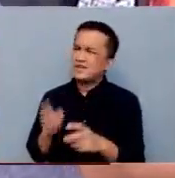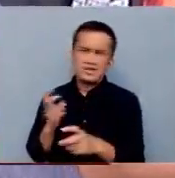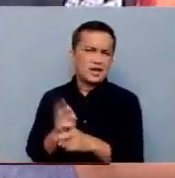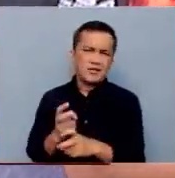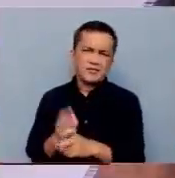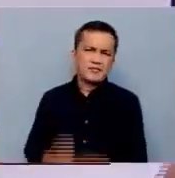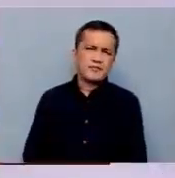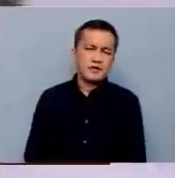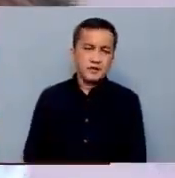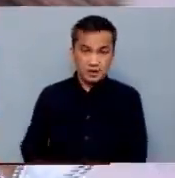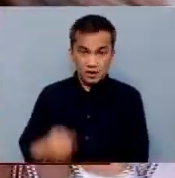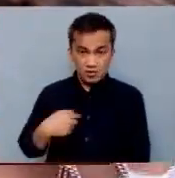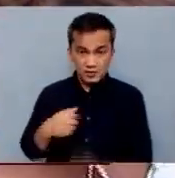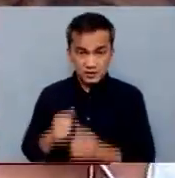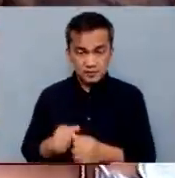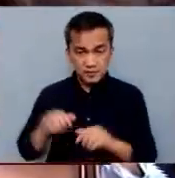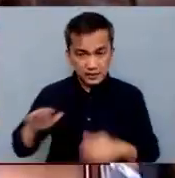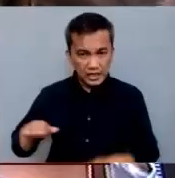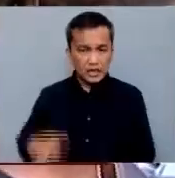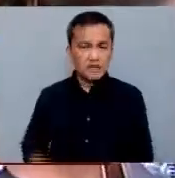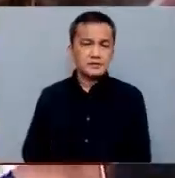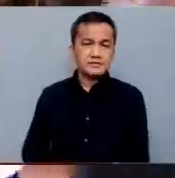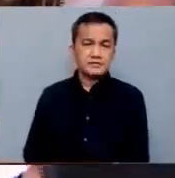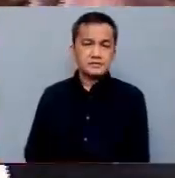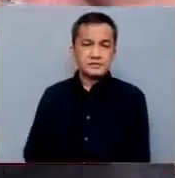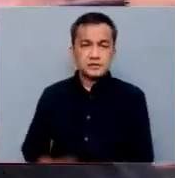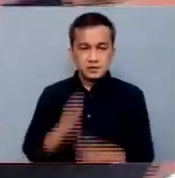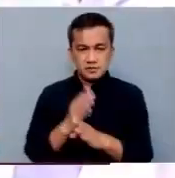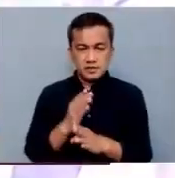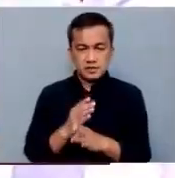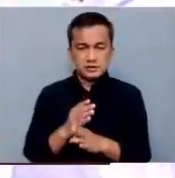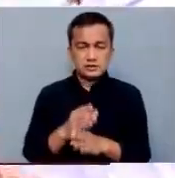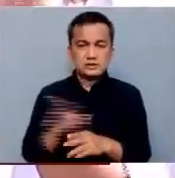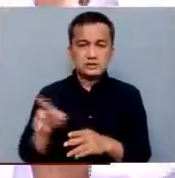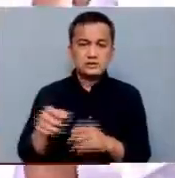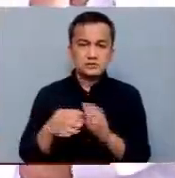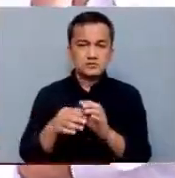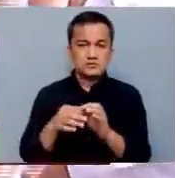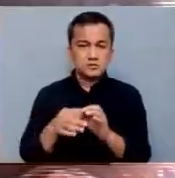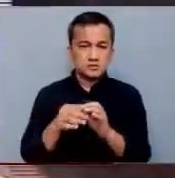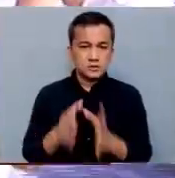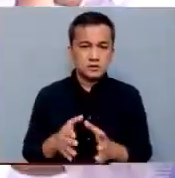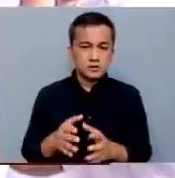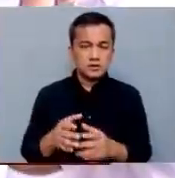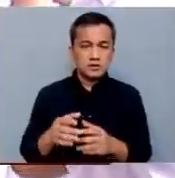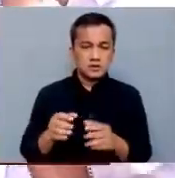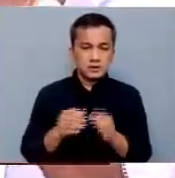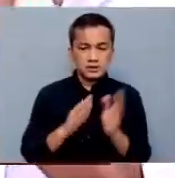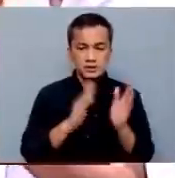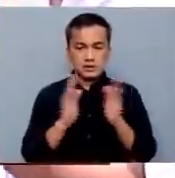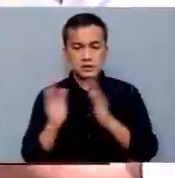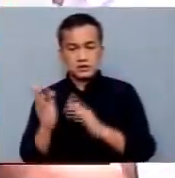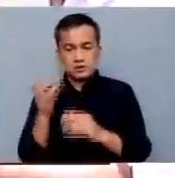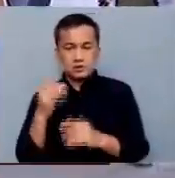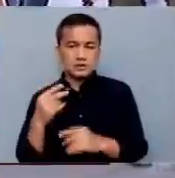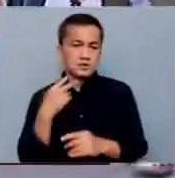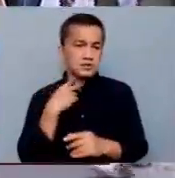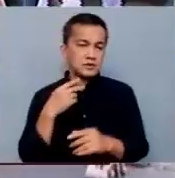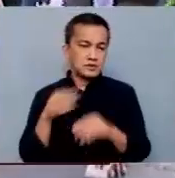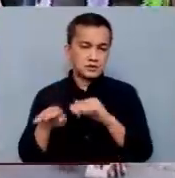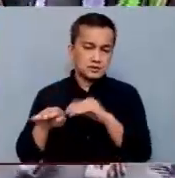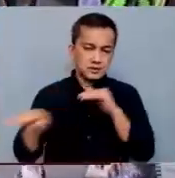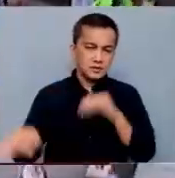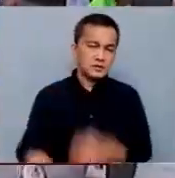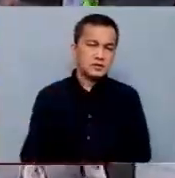ako may bata. Paliwanag naman ng bus dispatcher na delay lang ang dating ng mga bus dahil naipit sa traffic. Sobrang dami ng